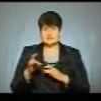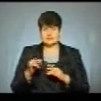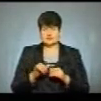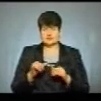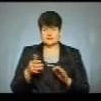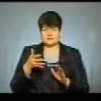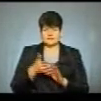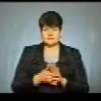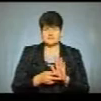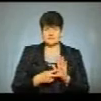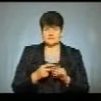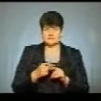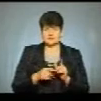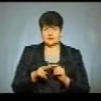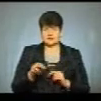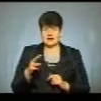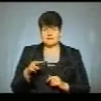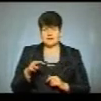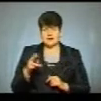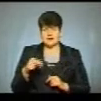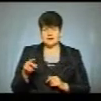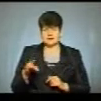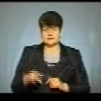розвитку витратять 7,5 мільярдів.